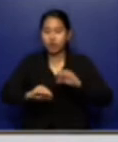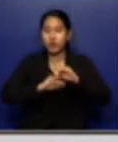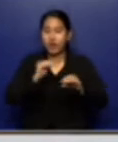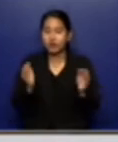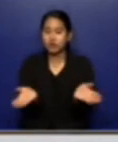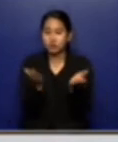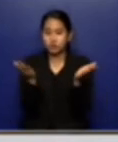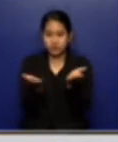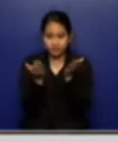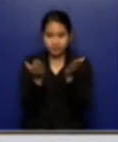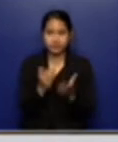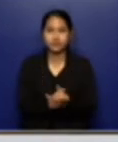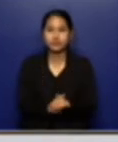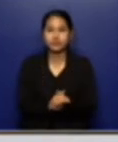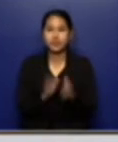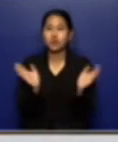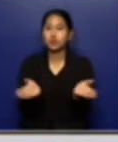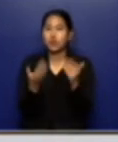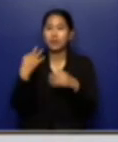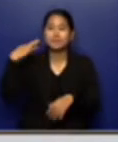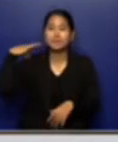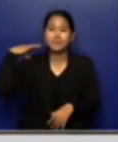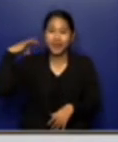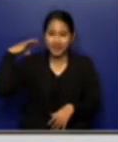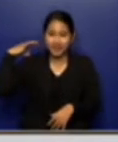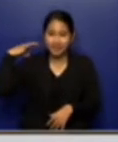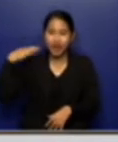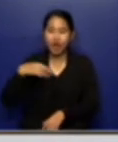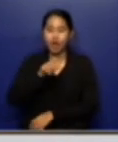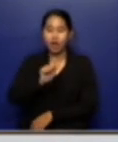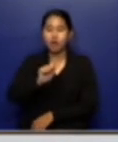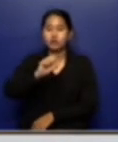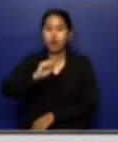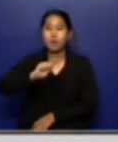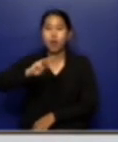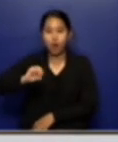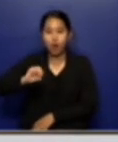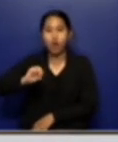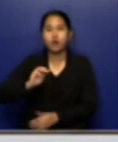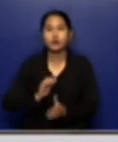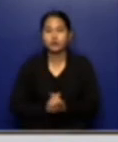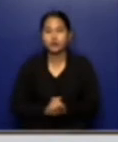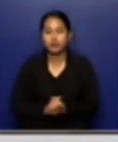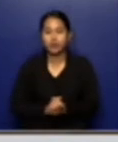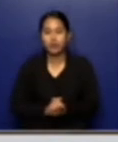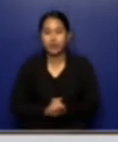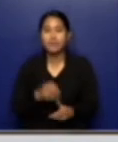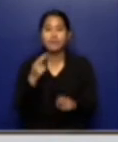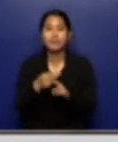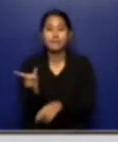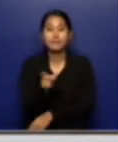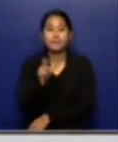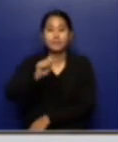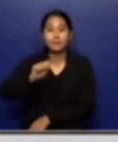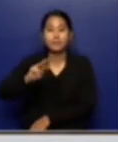ริมอาสาสมัครสาธารณสุขประจำหมู่บ้านหรืออสม.นี่แหละท่านประธาน